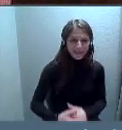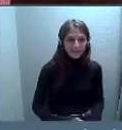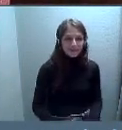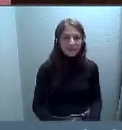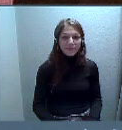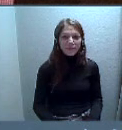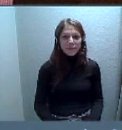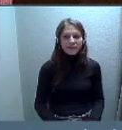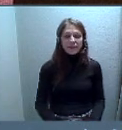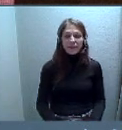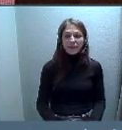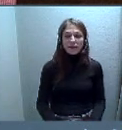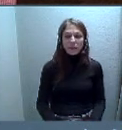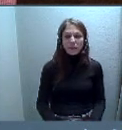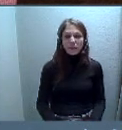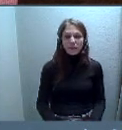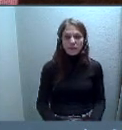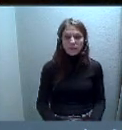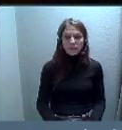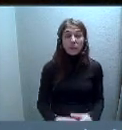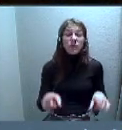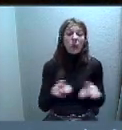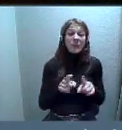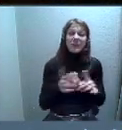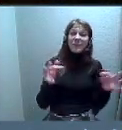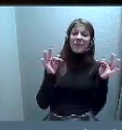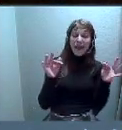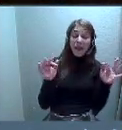Et puis, en ce qui concerne les accidents de la vie, là, je vais pas